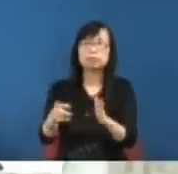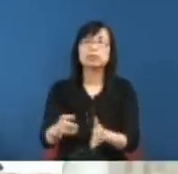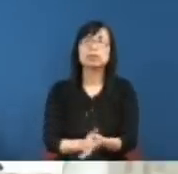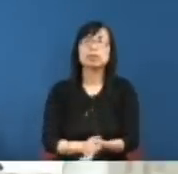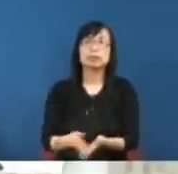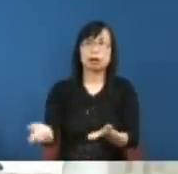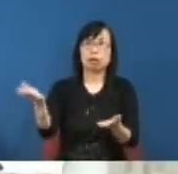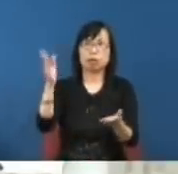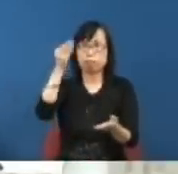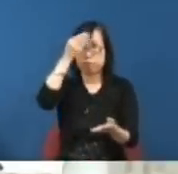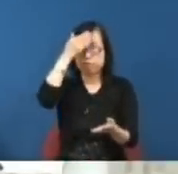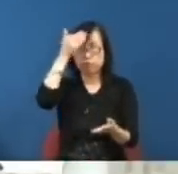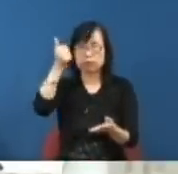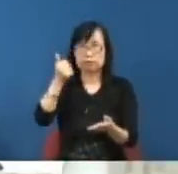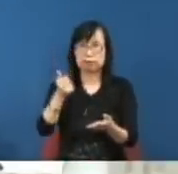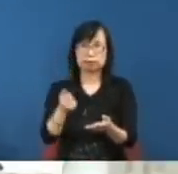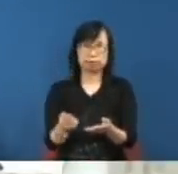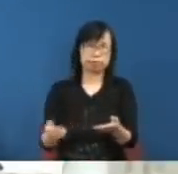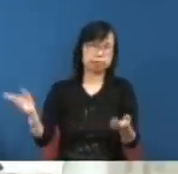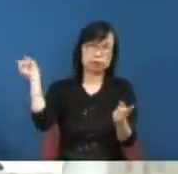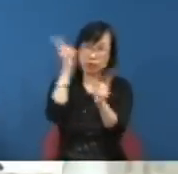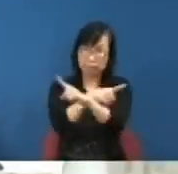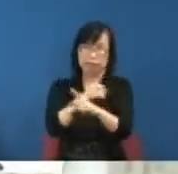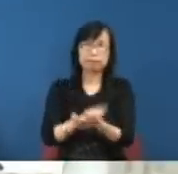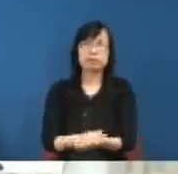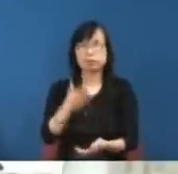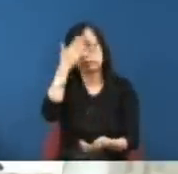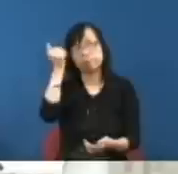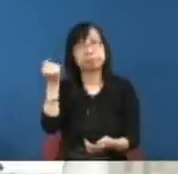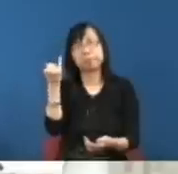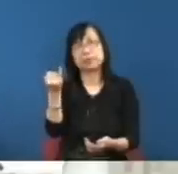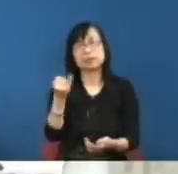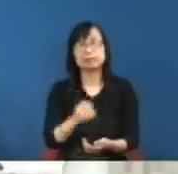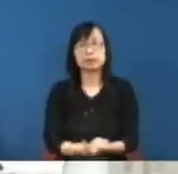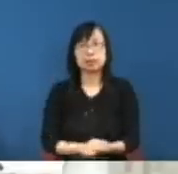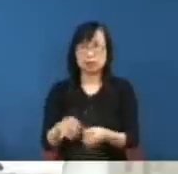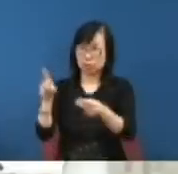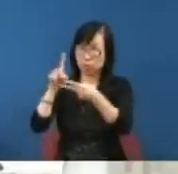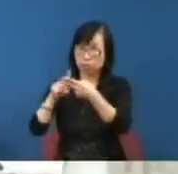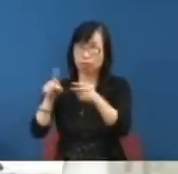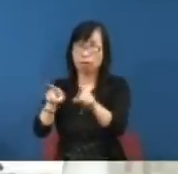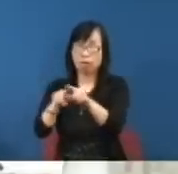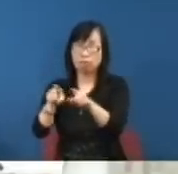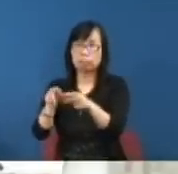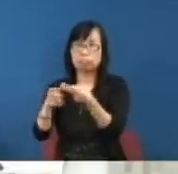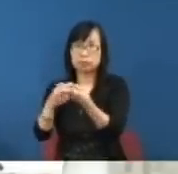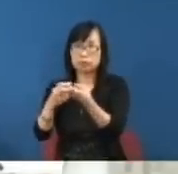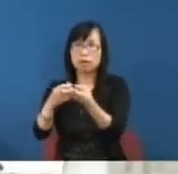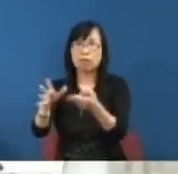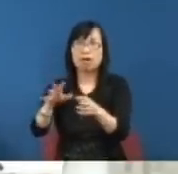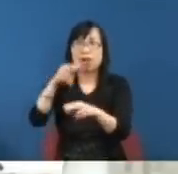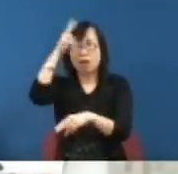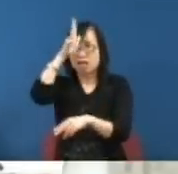代替。咁福特唔掂，呢、這個共和黨嘅政策唔